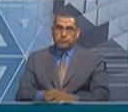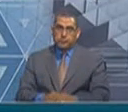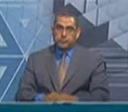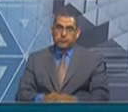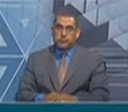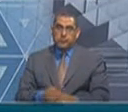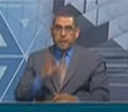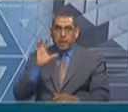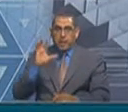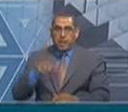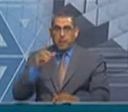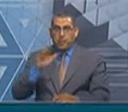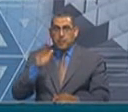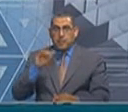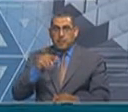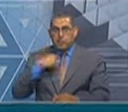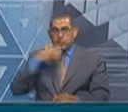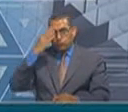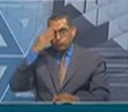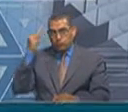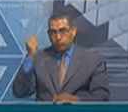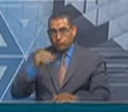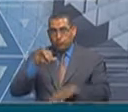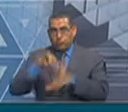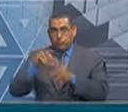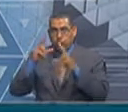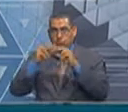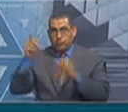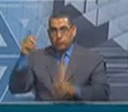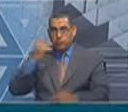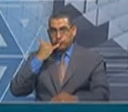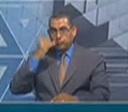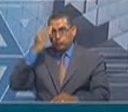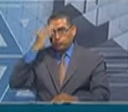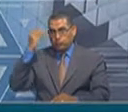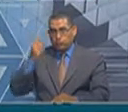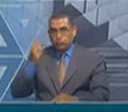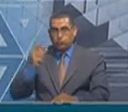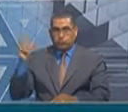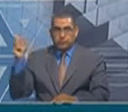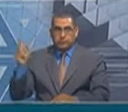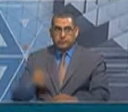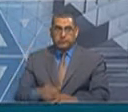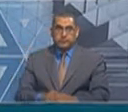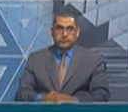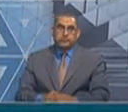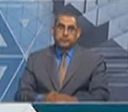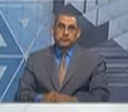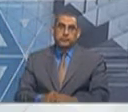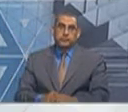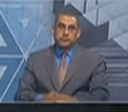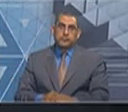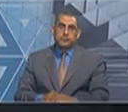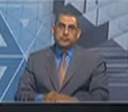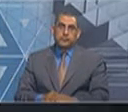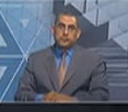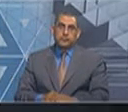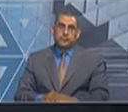السيد أحمد، كنت معنا من العاصمة اللبنانية بيروت، نشكرك شكرا جزيلا.